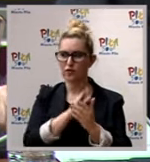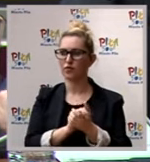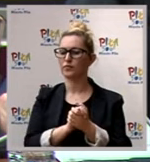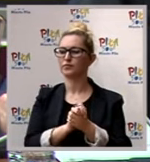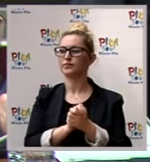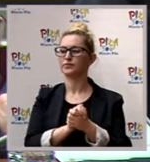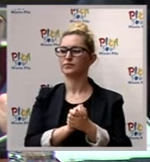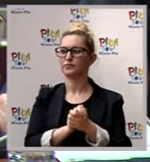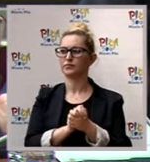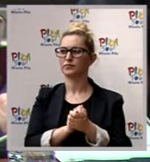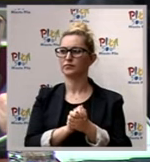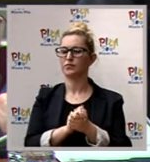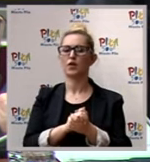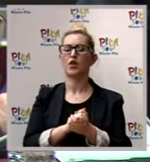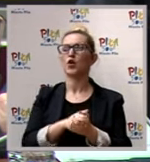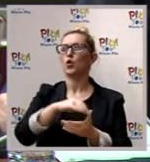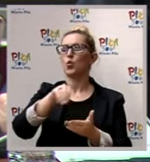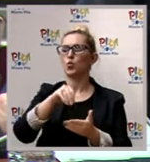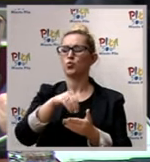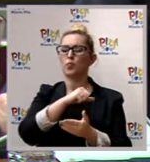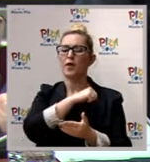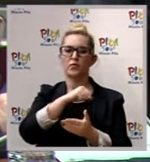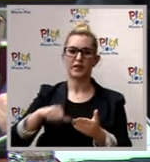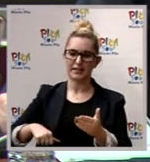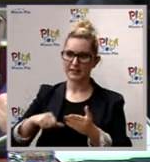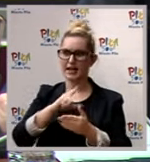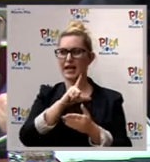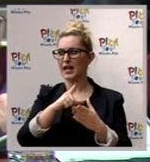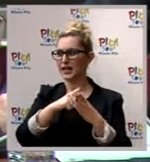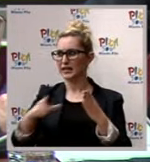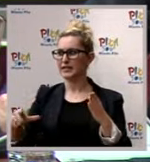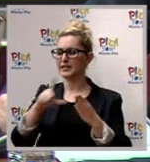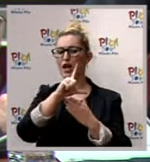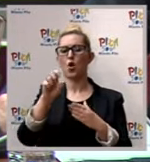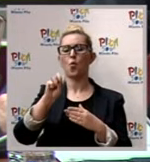Pile uzupełnia się listę ławników na kadencję w latach